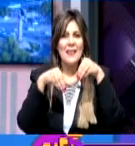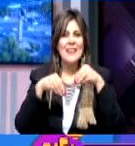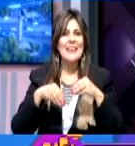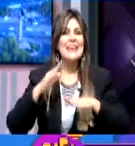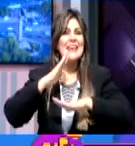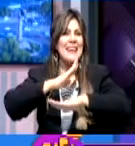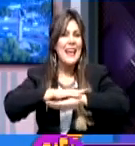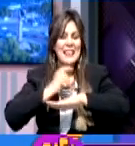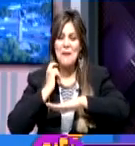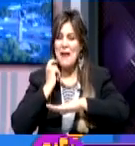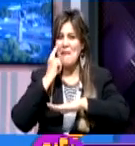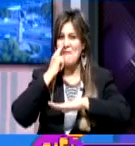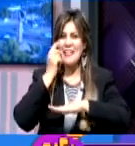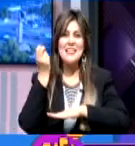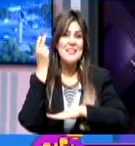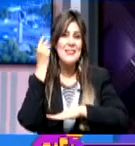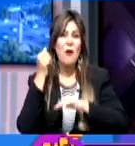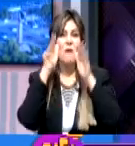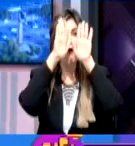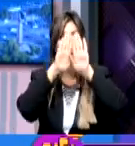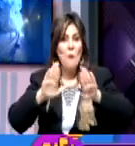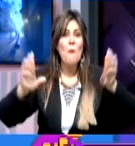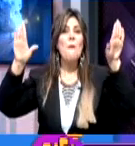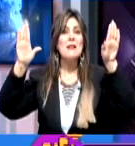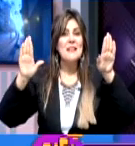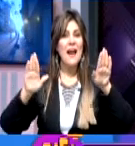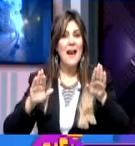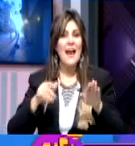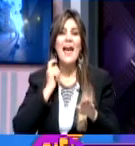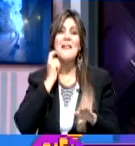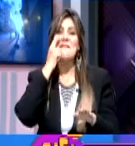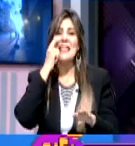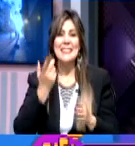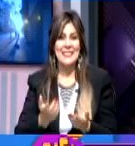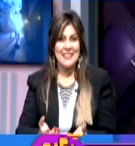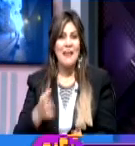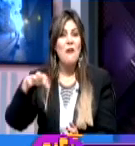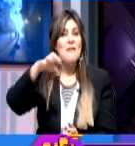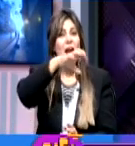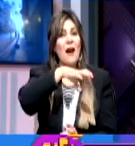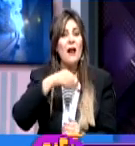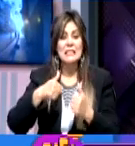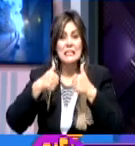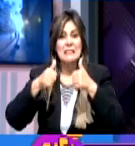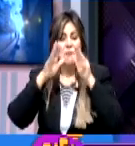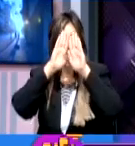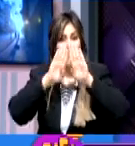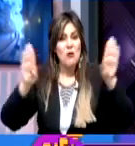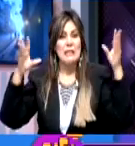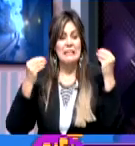الثقافه، الدراما، المسرح، فيها مسارح وقاعات، هتبقى فيها قاعات كبيره